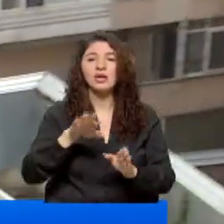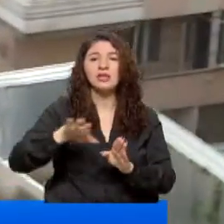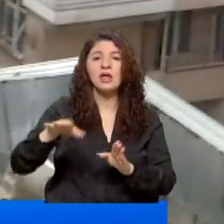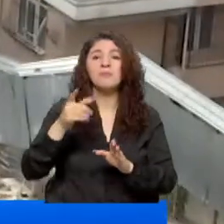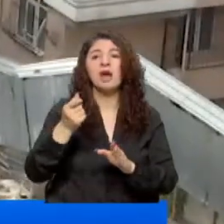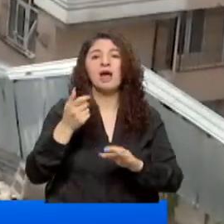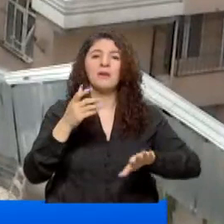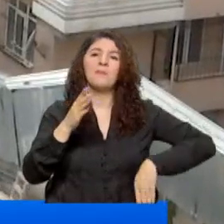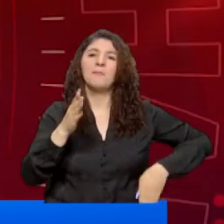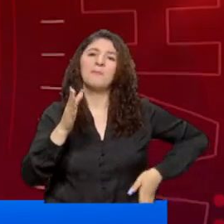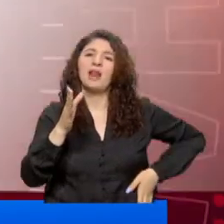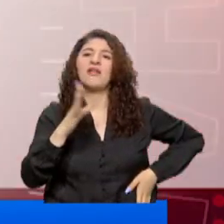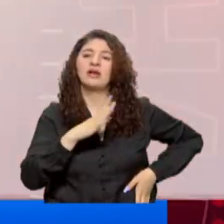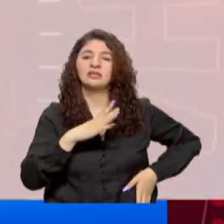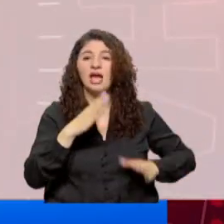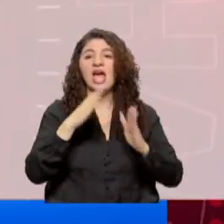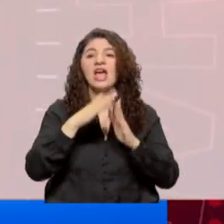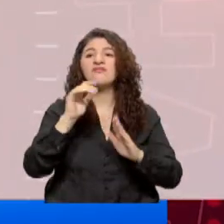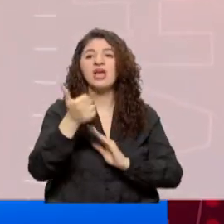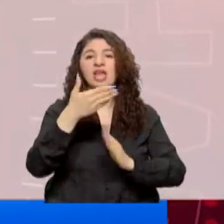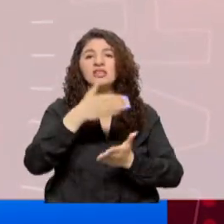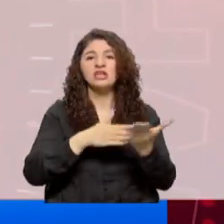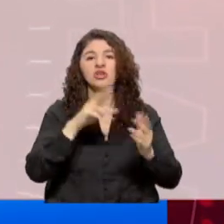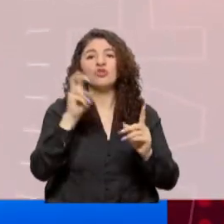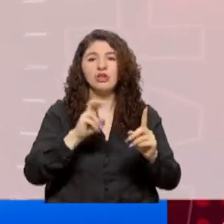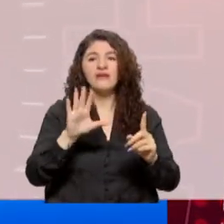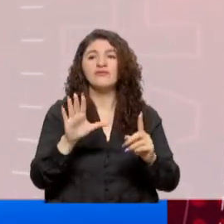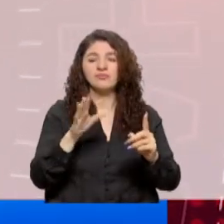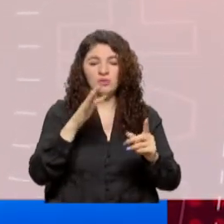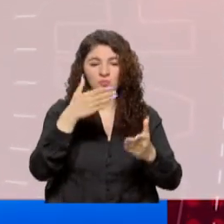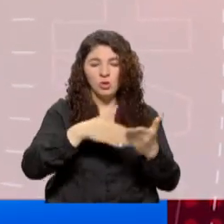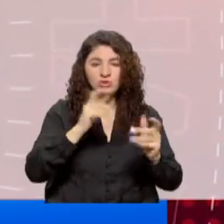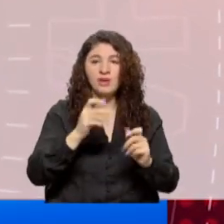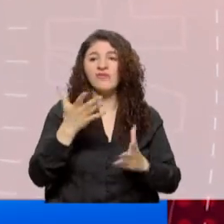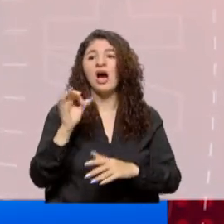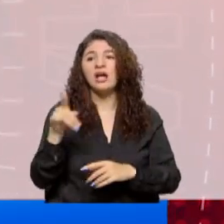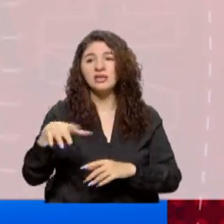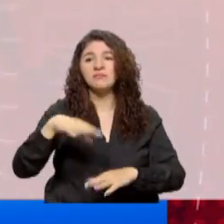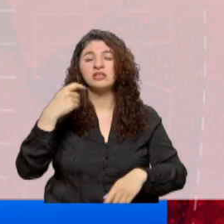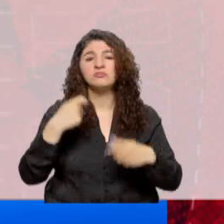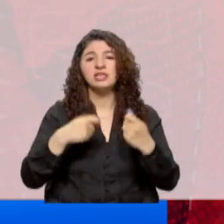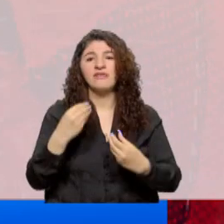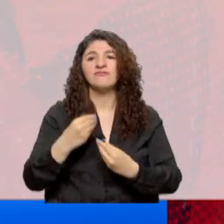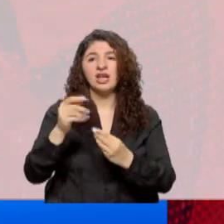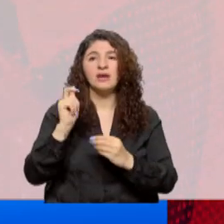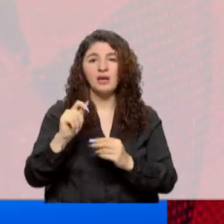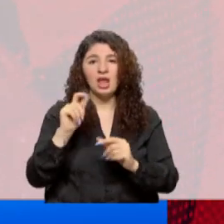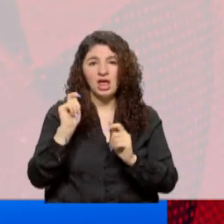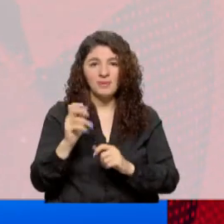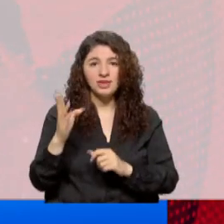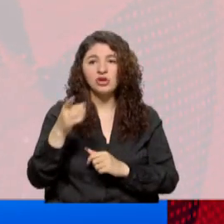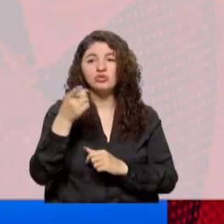da kenarda parası olana yönelik konut değerinin yarısını döviz hesabından bozdurarak ya da altına Merkez Bankası'na vererek